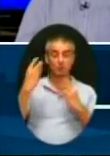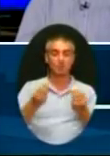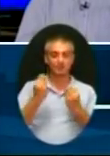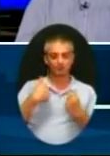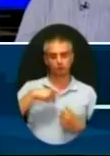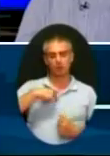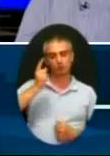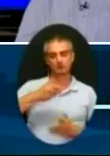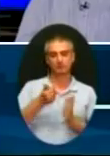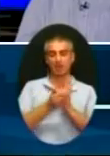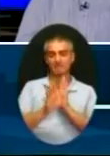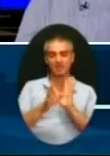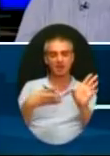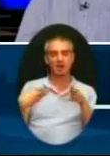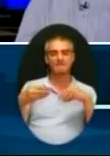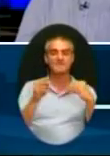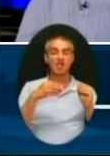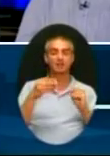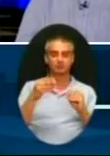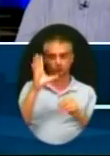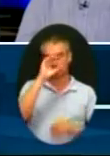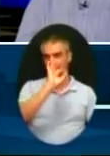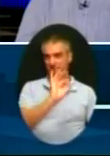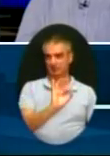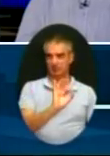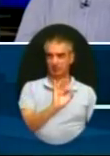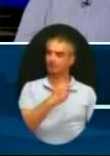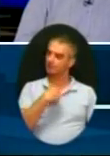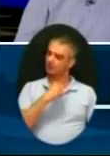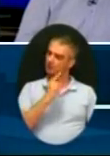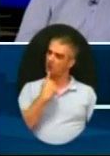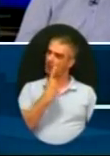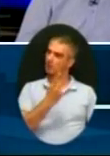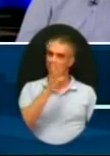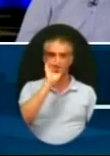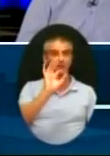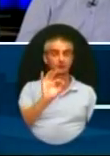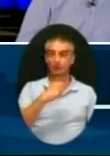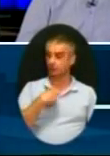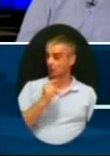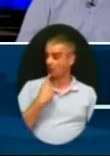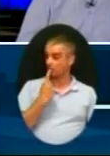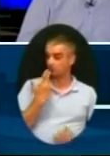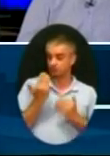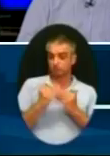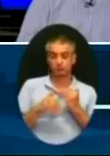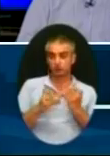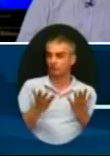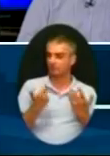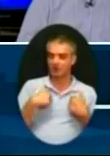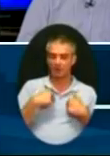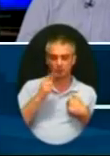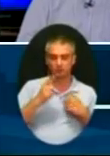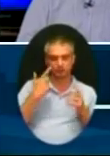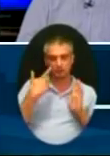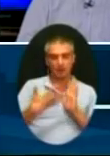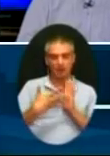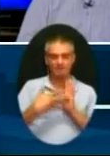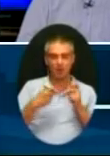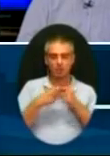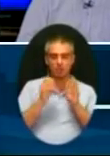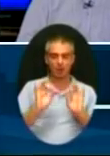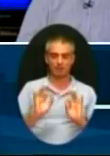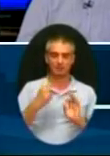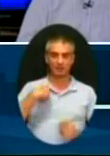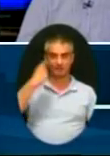דברים שאנחנו נצטרך לוותר ולהתפשר לתפיסתם. אני יכול להגיד לך... ולתפיסתך. אז אני יכול להגיד לך שבסופו של דבר אנחנו צריכים לבחון את זה עניינית.